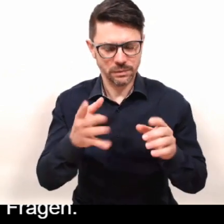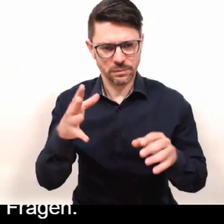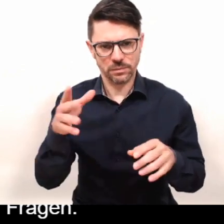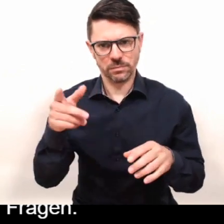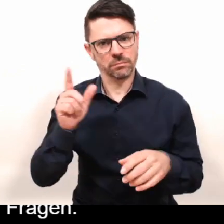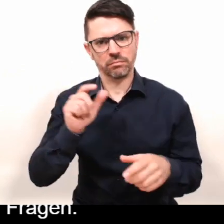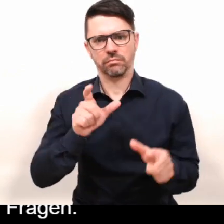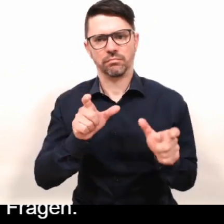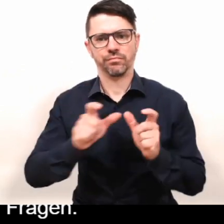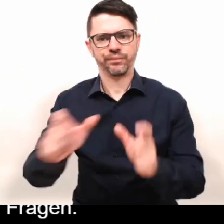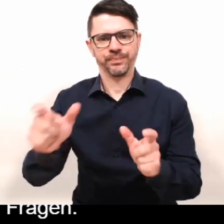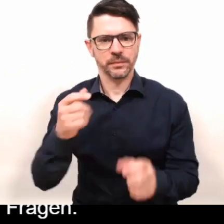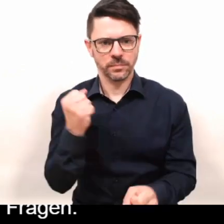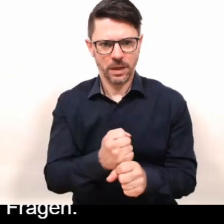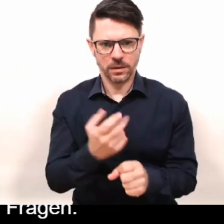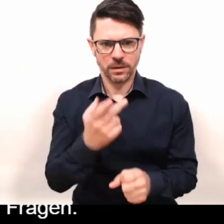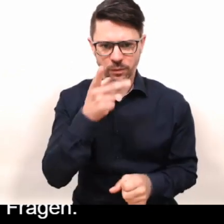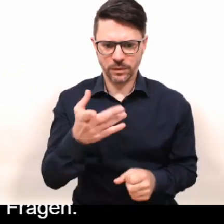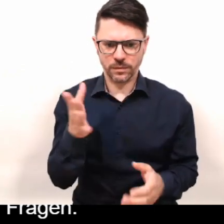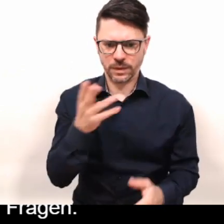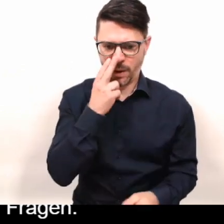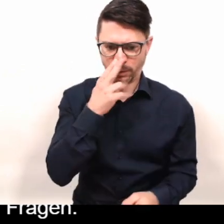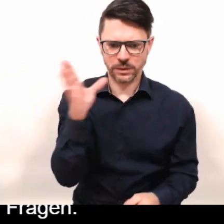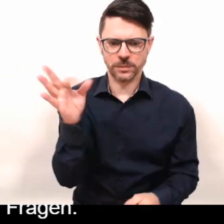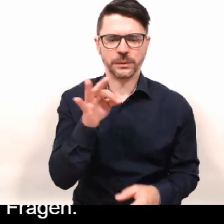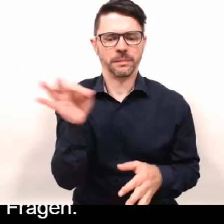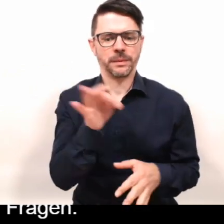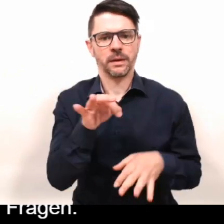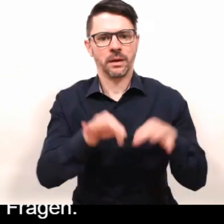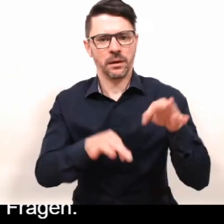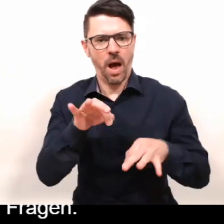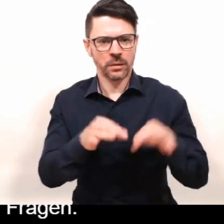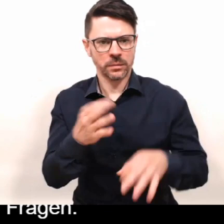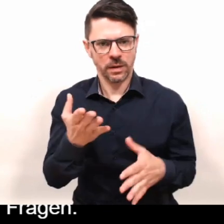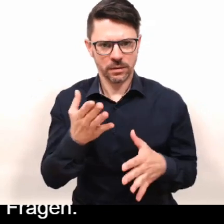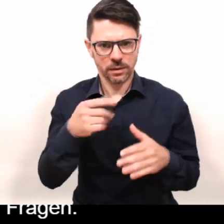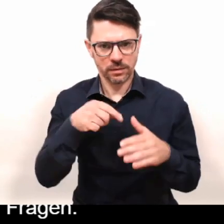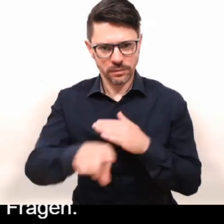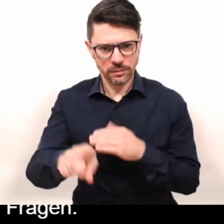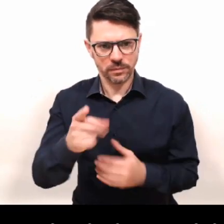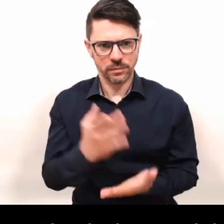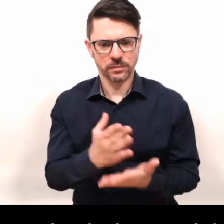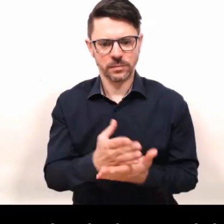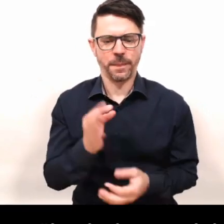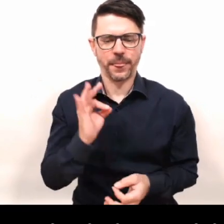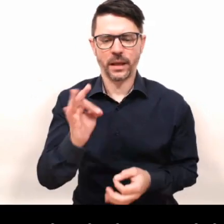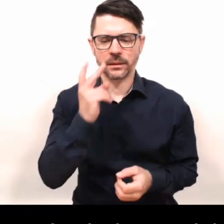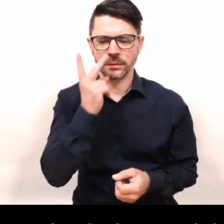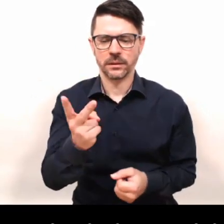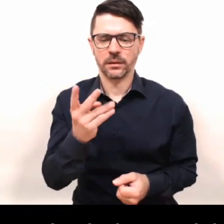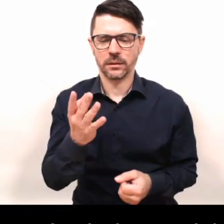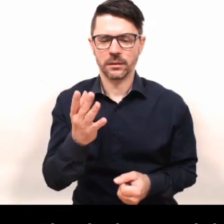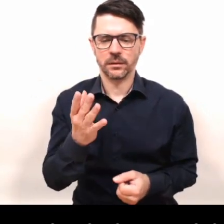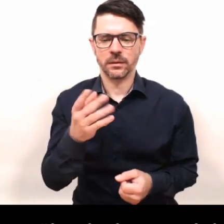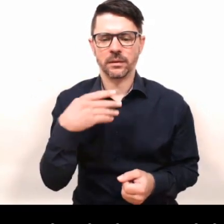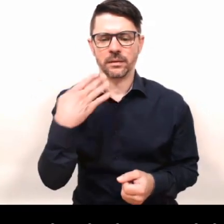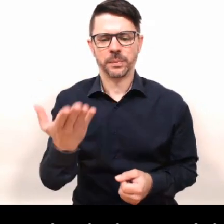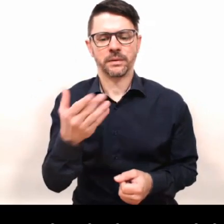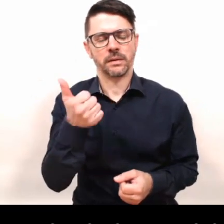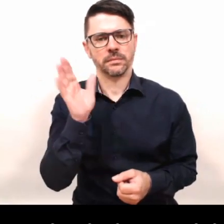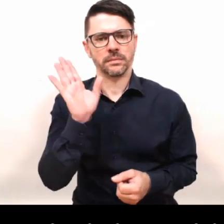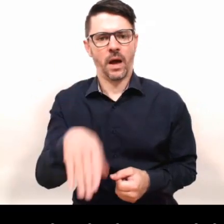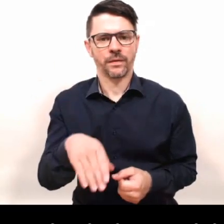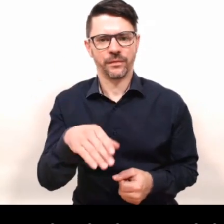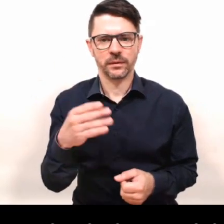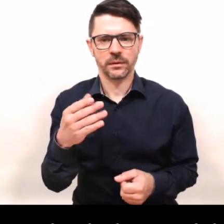eigenen Hausstand, mit der eigenen Familie. Zwei Haushalte dürfen sich privat treffen im Biergarten, aber nicht. Habe ich das so richtig verstanden? Vielleicht